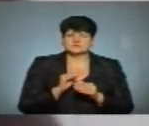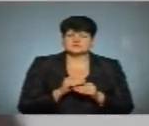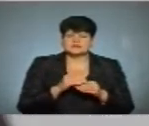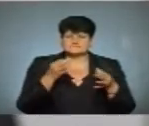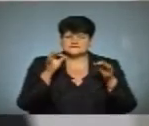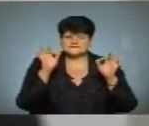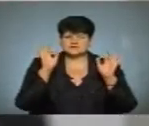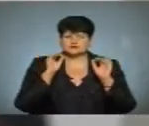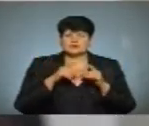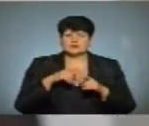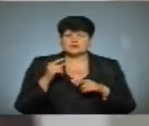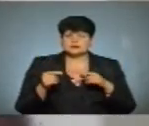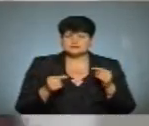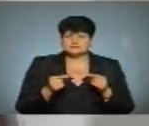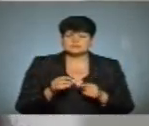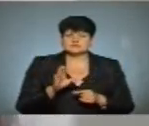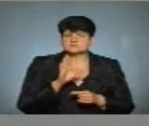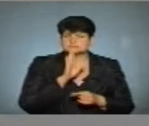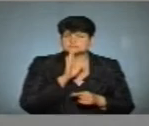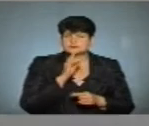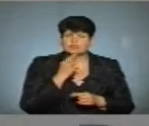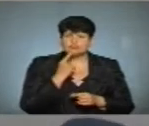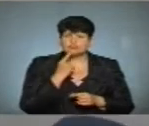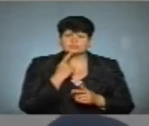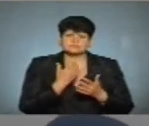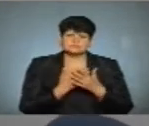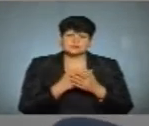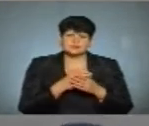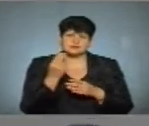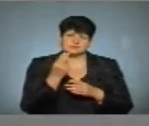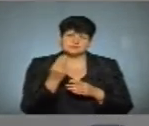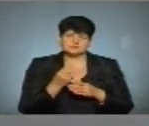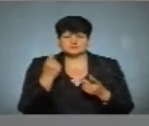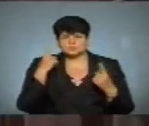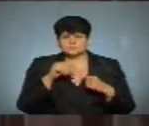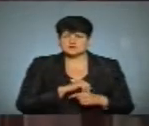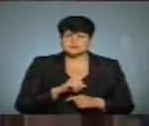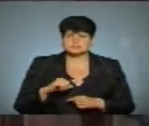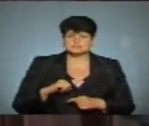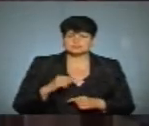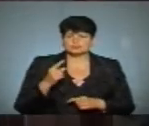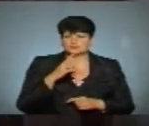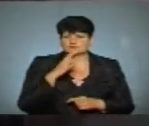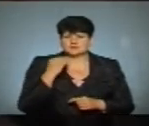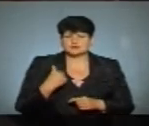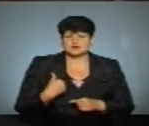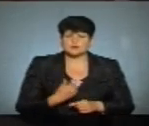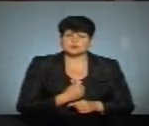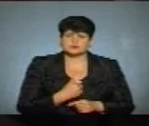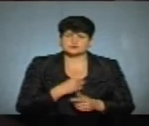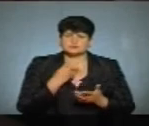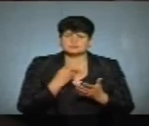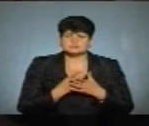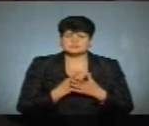з евкаліптового листя. Олеся Поліщук каже, ескіз вбрання намалювала сама за одну ніч. Я хотіла втілити